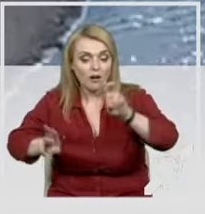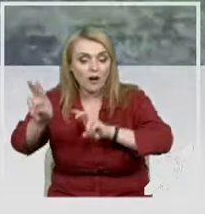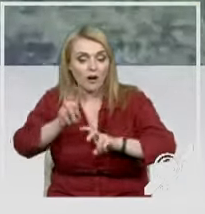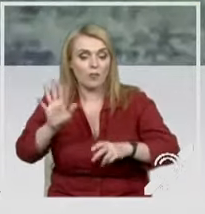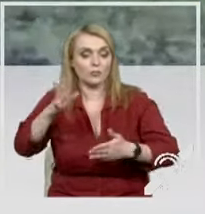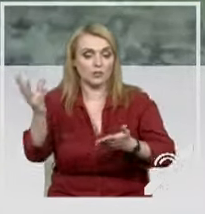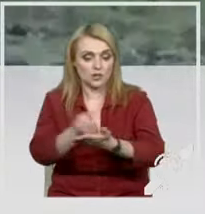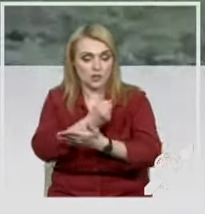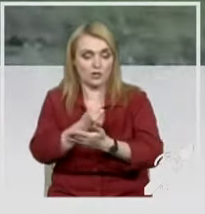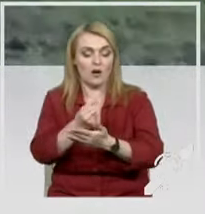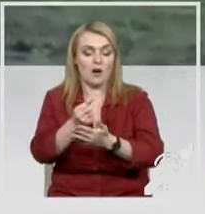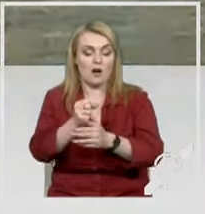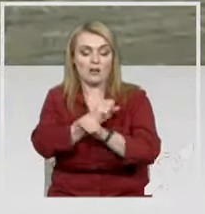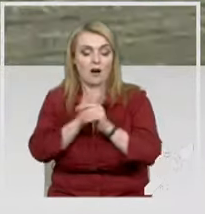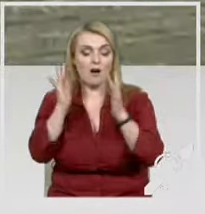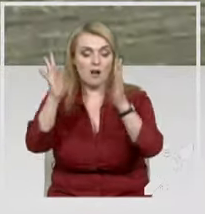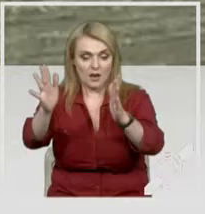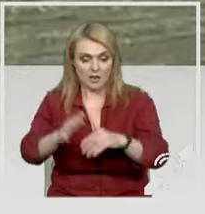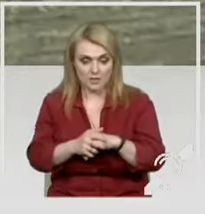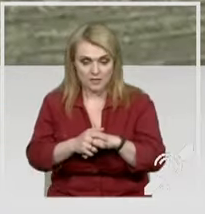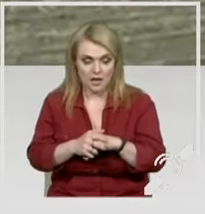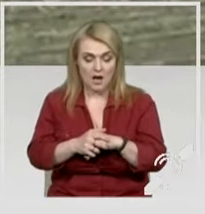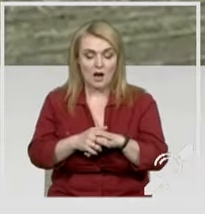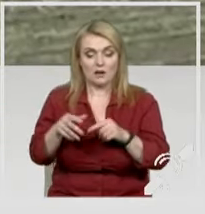într-o pădure, la 21 de kilometri de casa